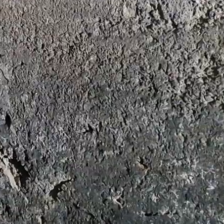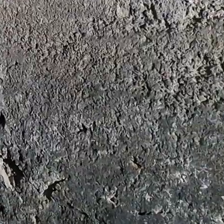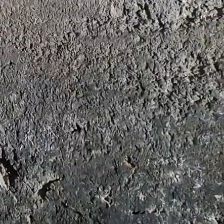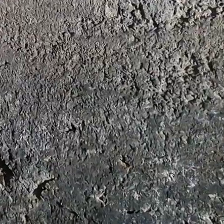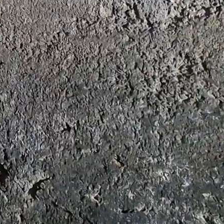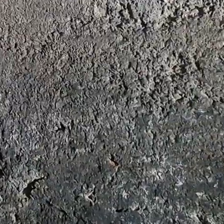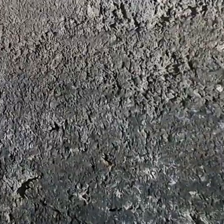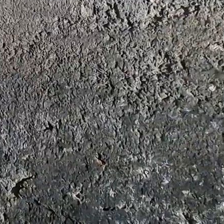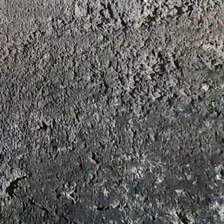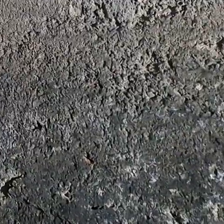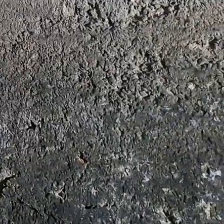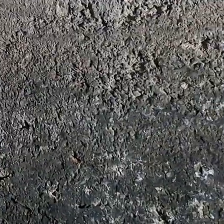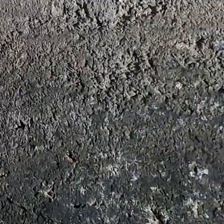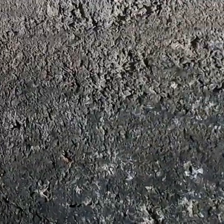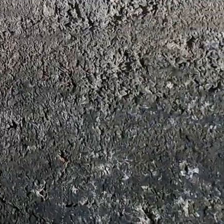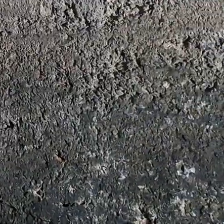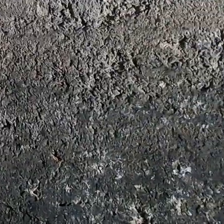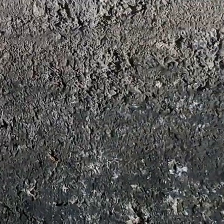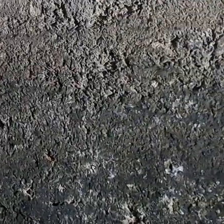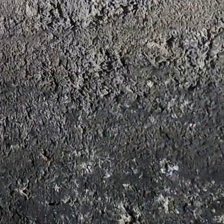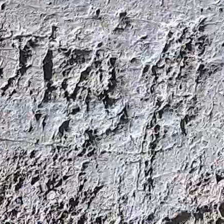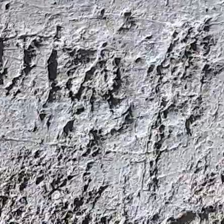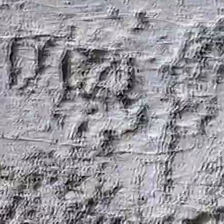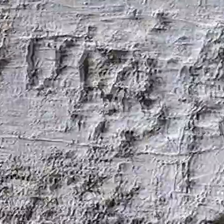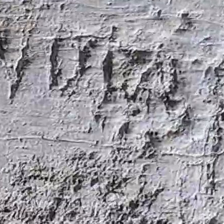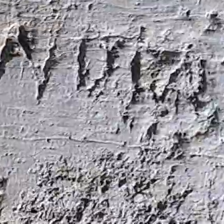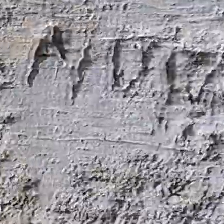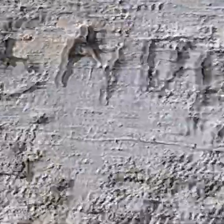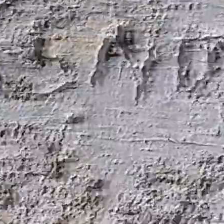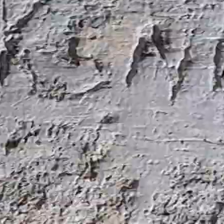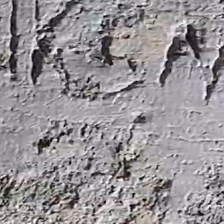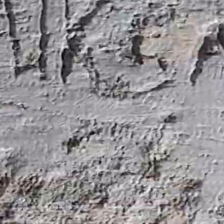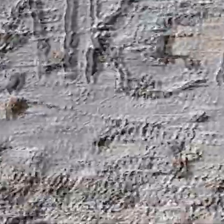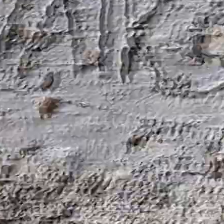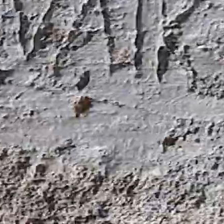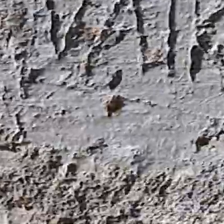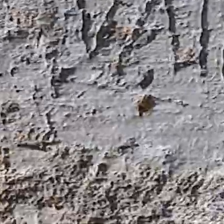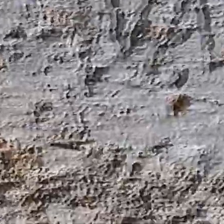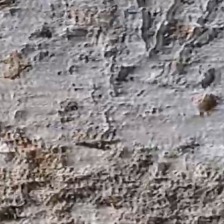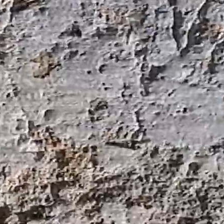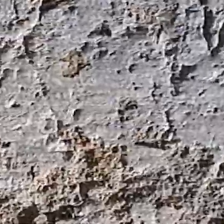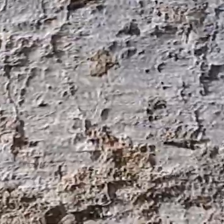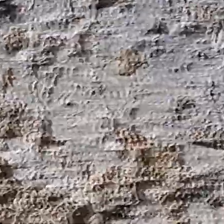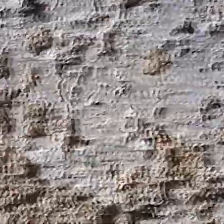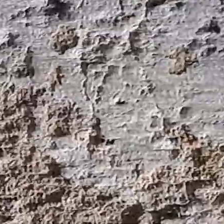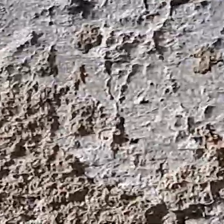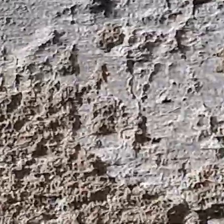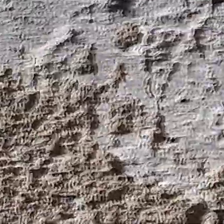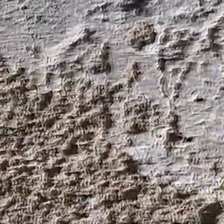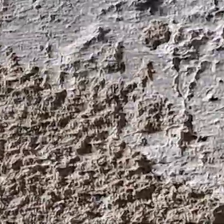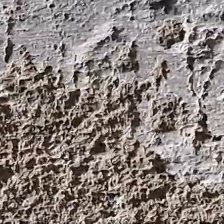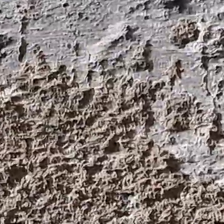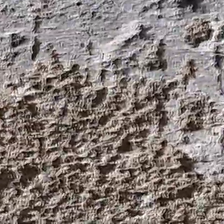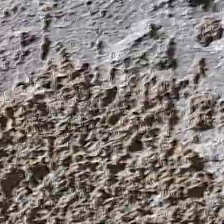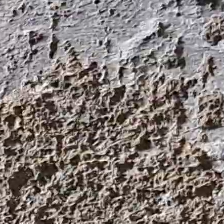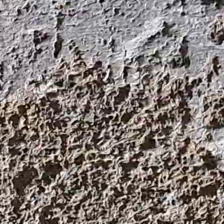Po trumpos pertraukėlės matysite. Bet aš dabar filmuodamas taiga pamačiau, žiūrėk, kairė